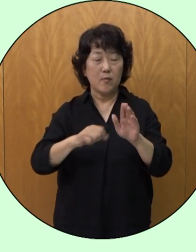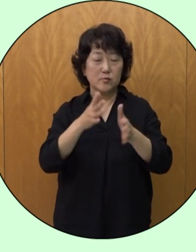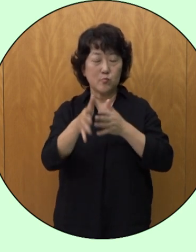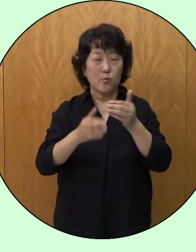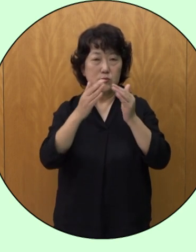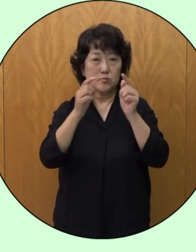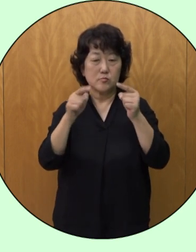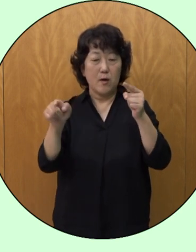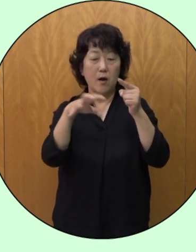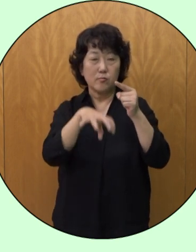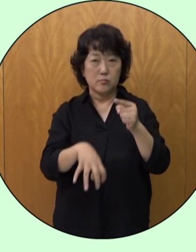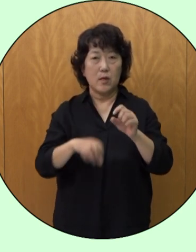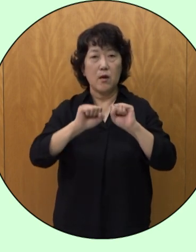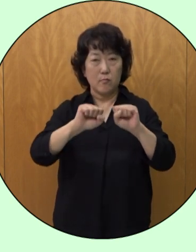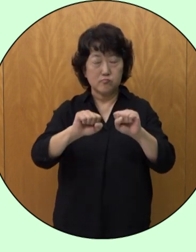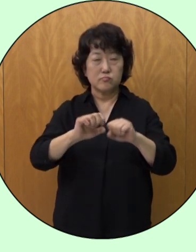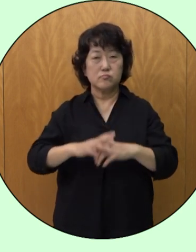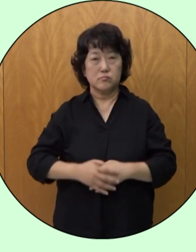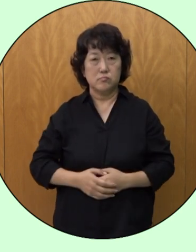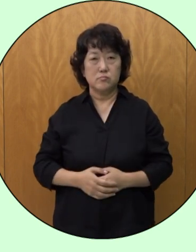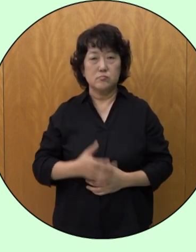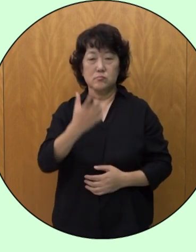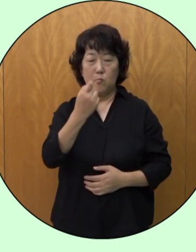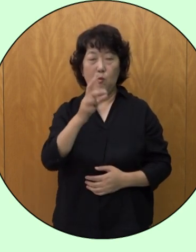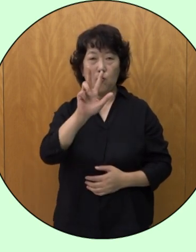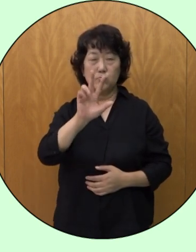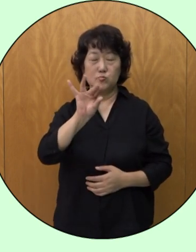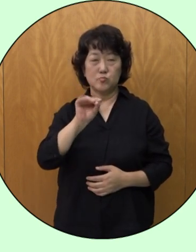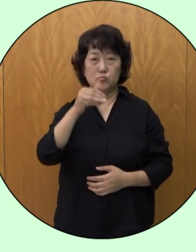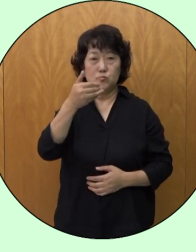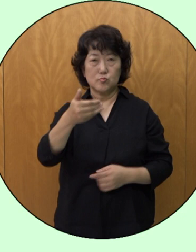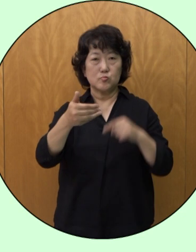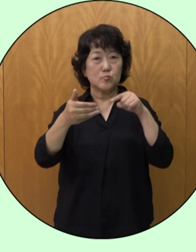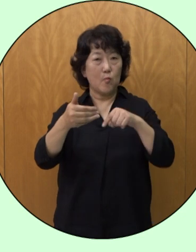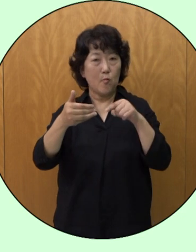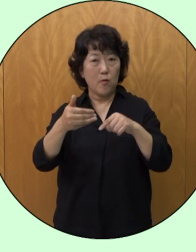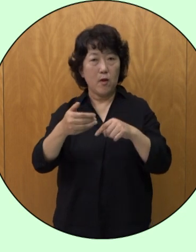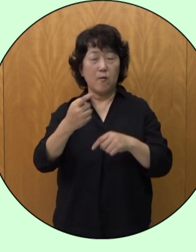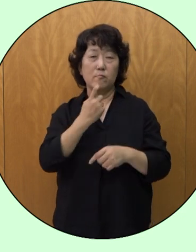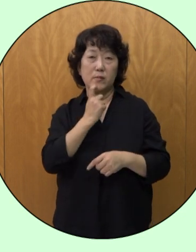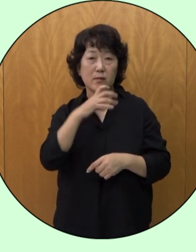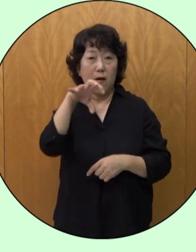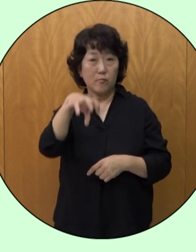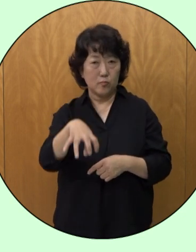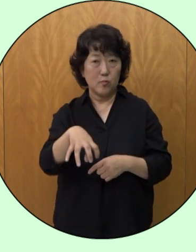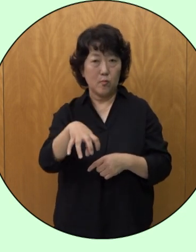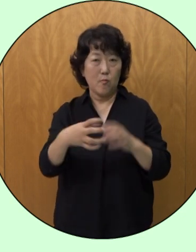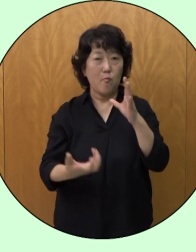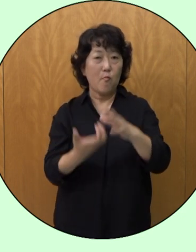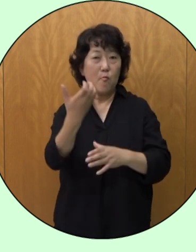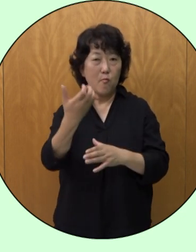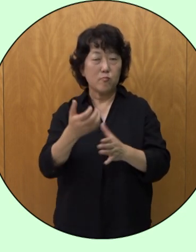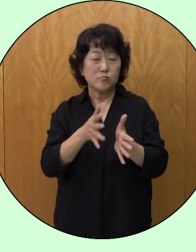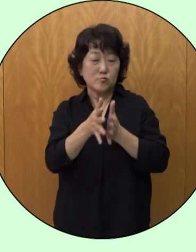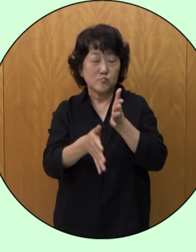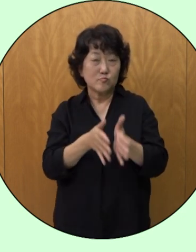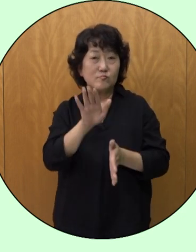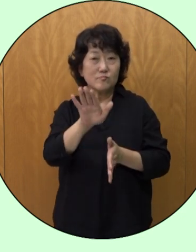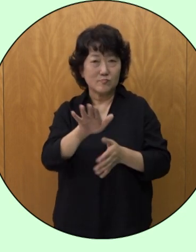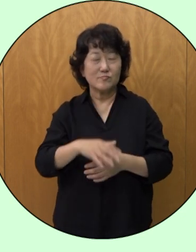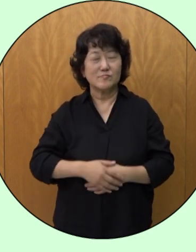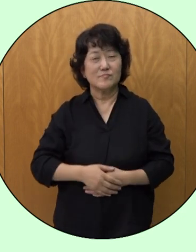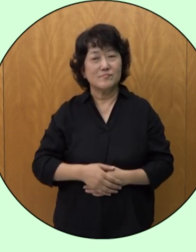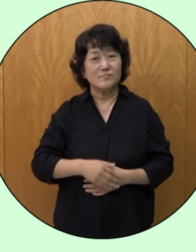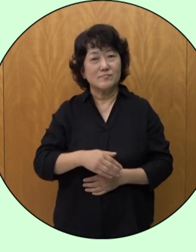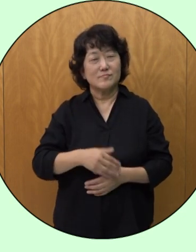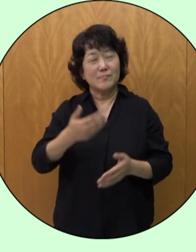ました。モルックはフィンランド発祥の投擲スポーツでございます。まだ馴染み